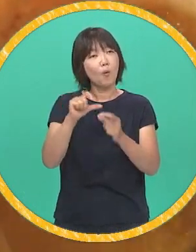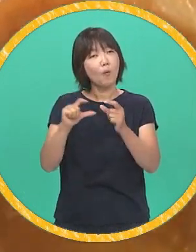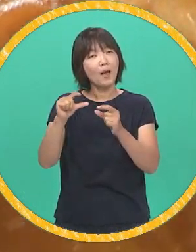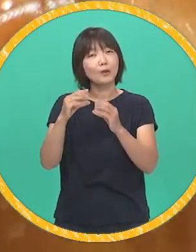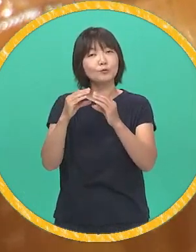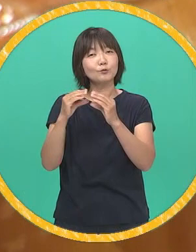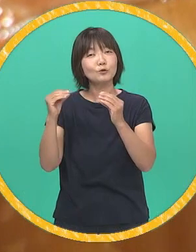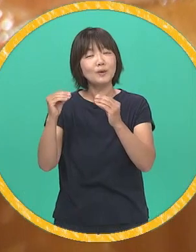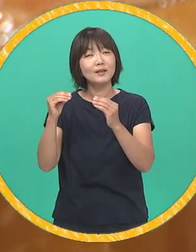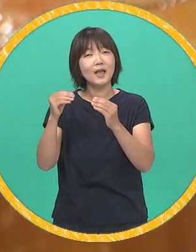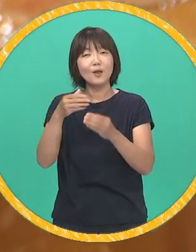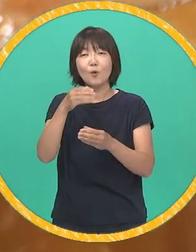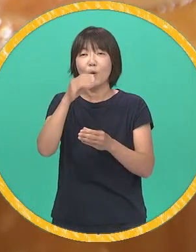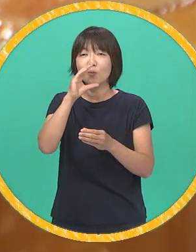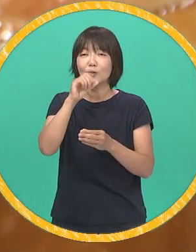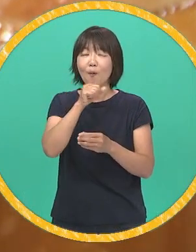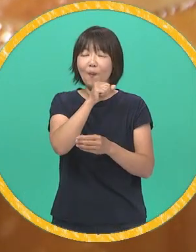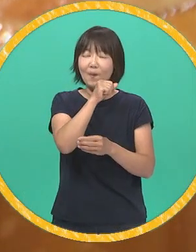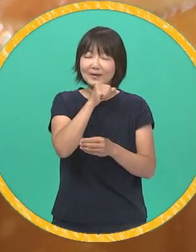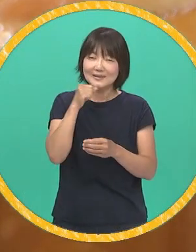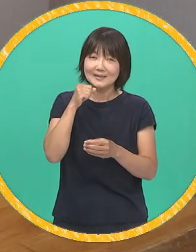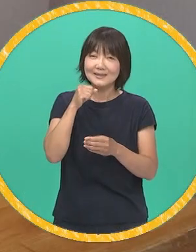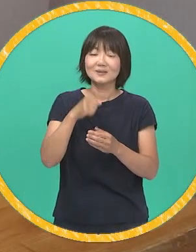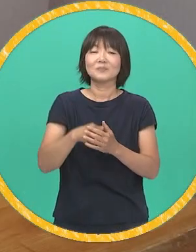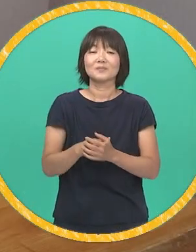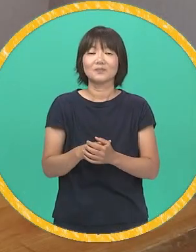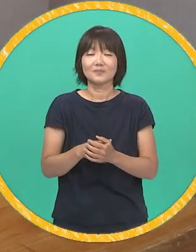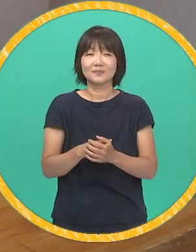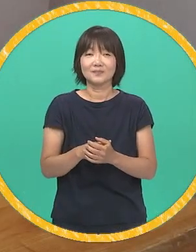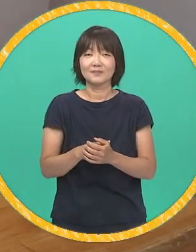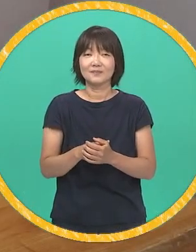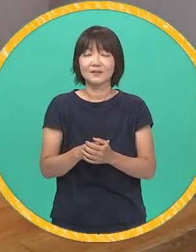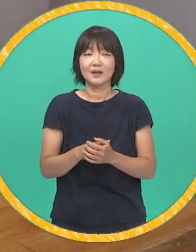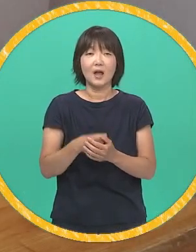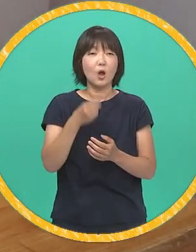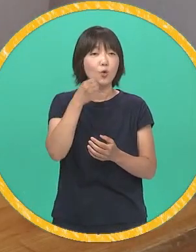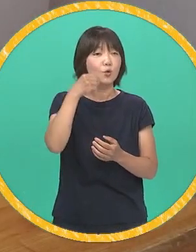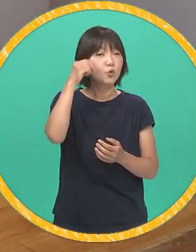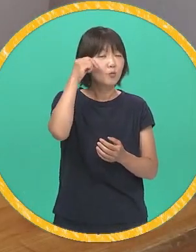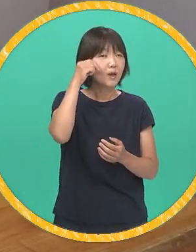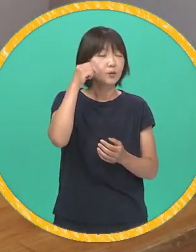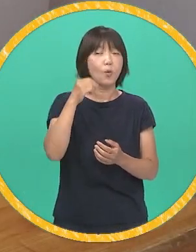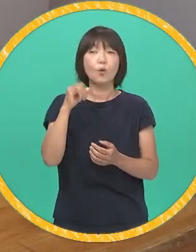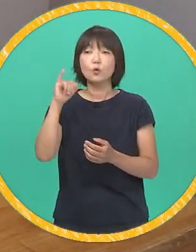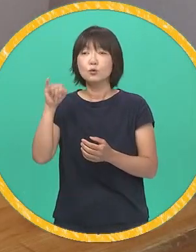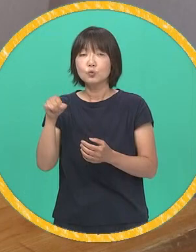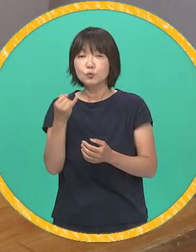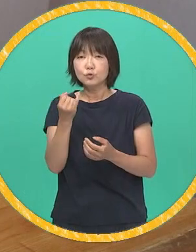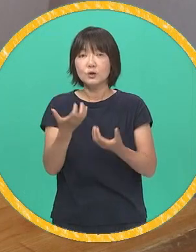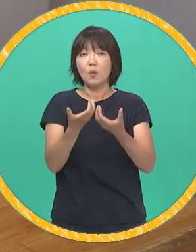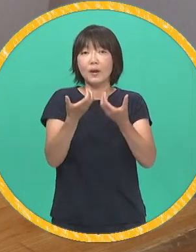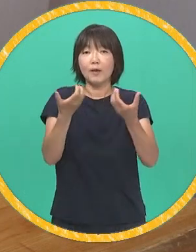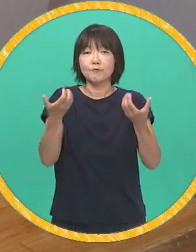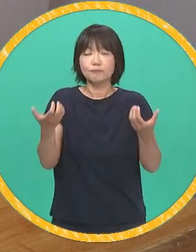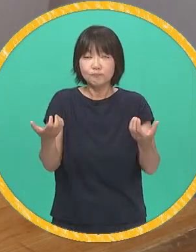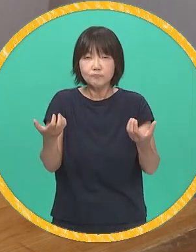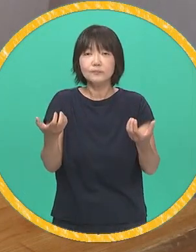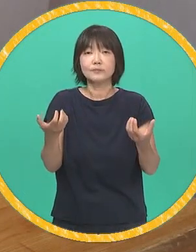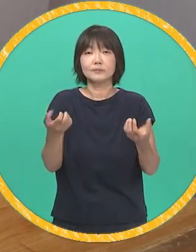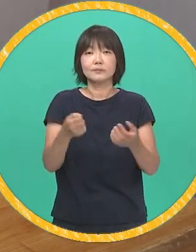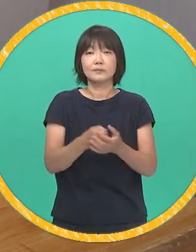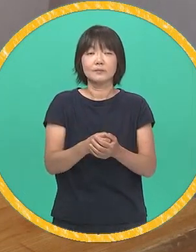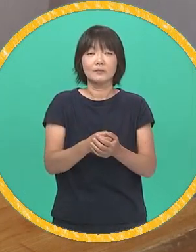コバエぐらいに見えて飲むとすごくおいしい体も ok かなと思ったらメイトジュースにはきますで